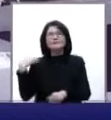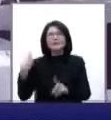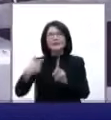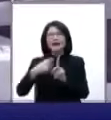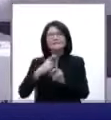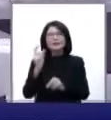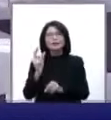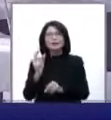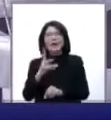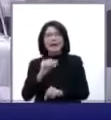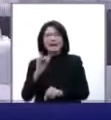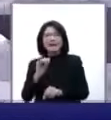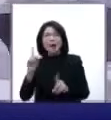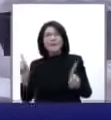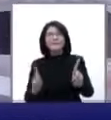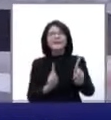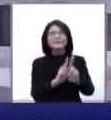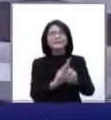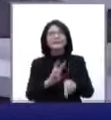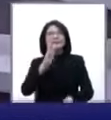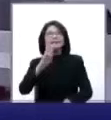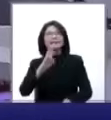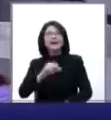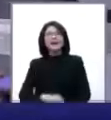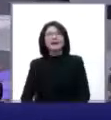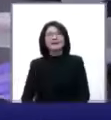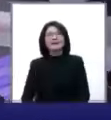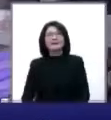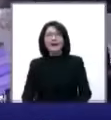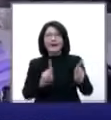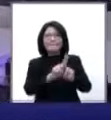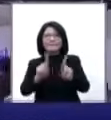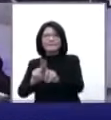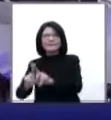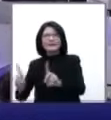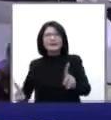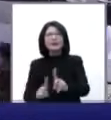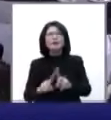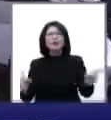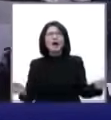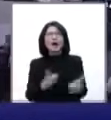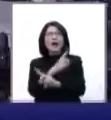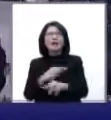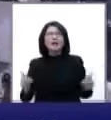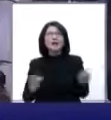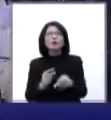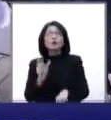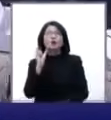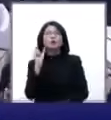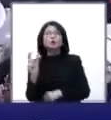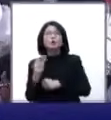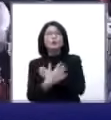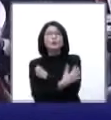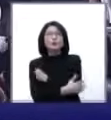presentasi saya lebih bagus daripada dia melakukan hal semacam itu fungsi dari debat adalah argumentasi